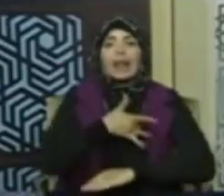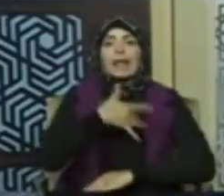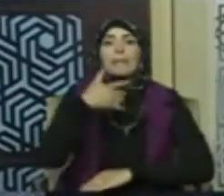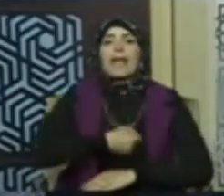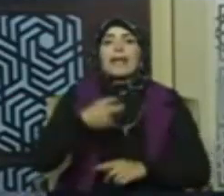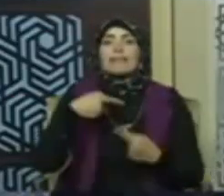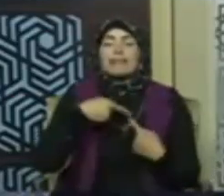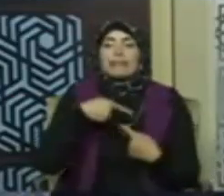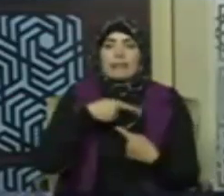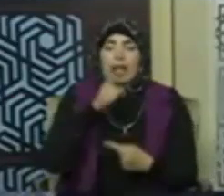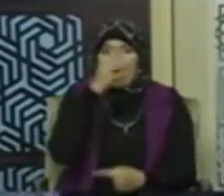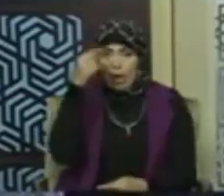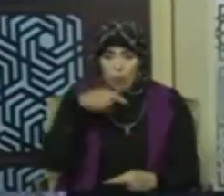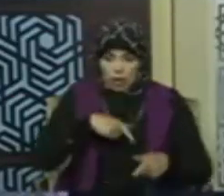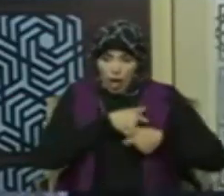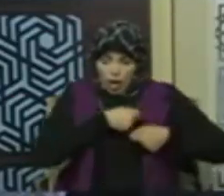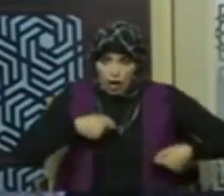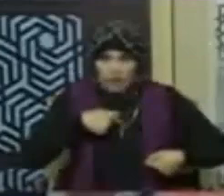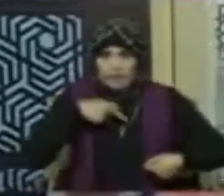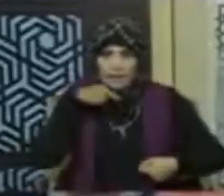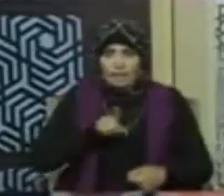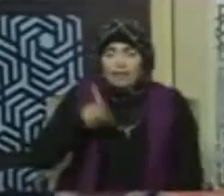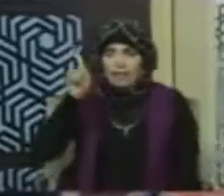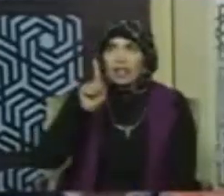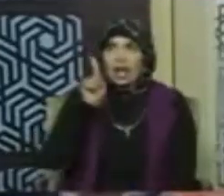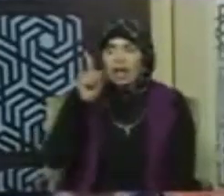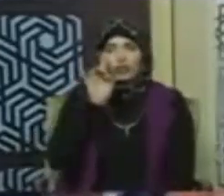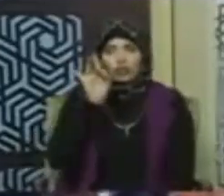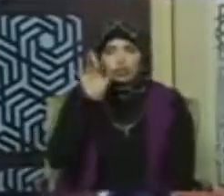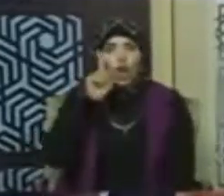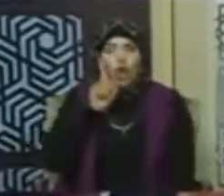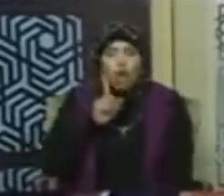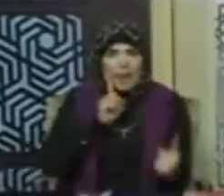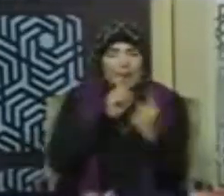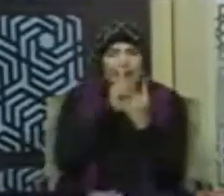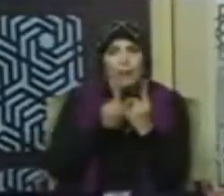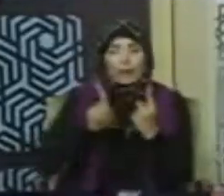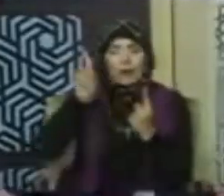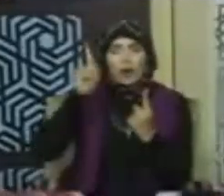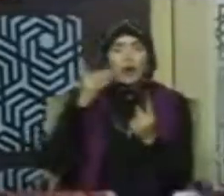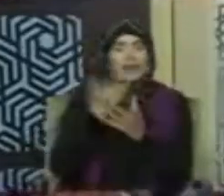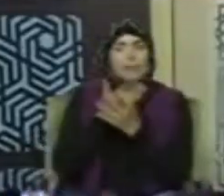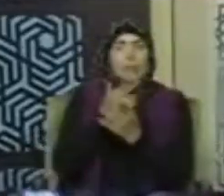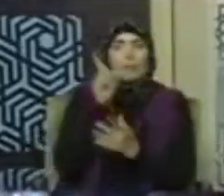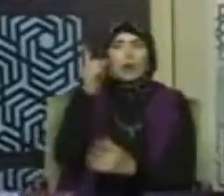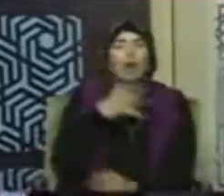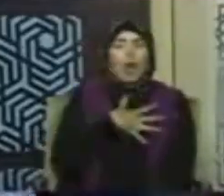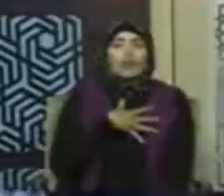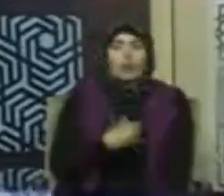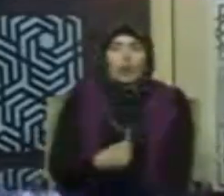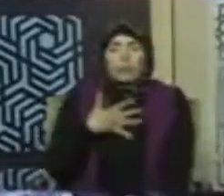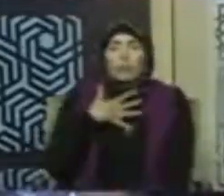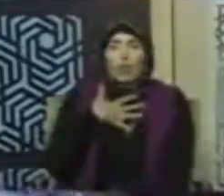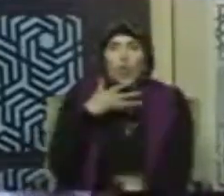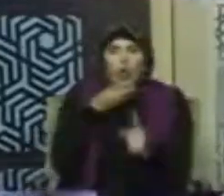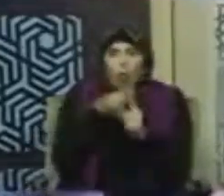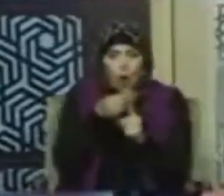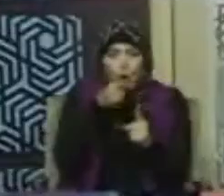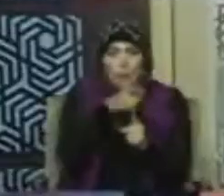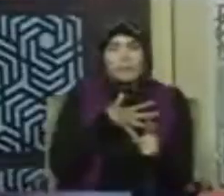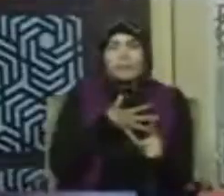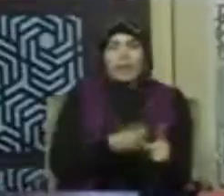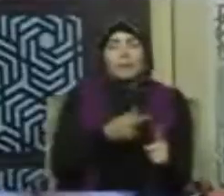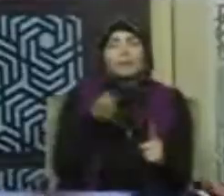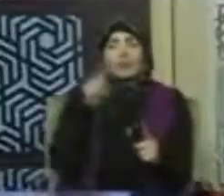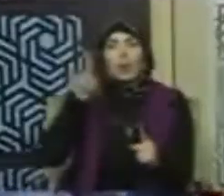عقيدة في الله بأنك ستلقى الله، لأن الله طيب يحب الطيبة، نظيف يحب